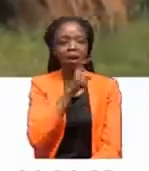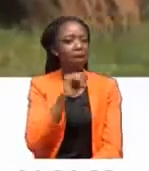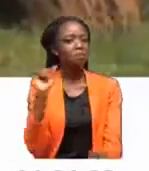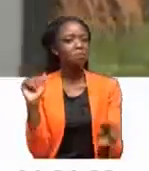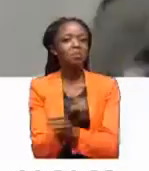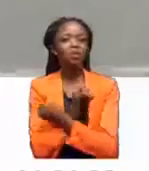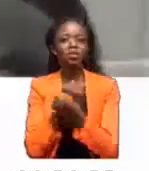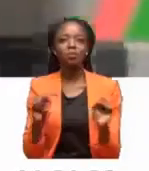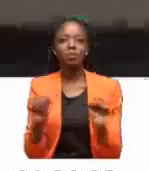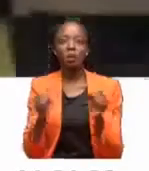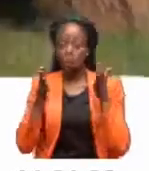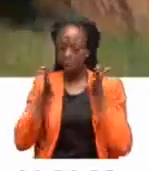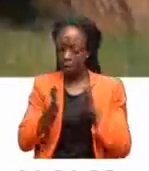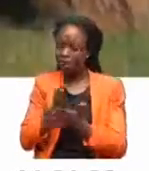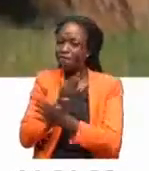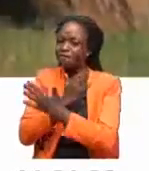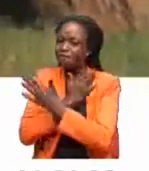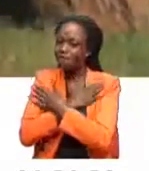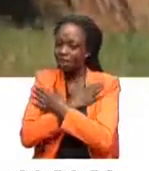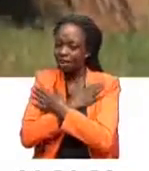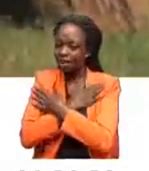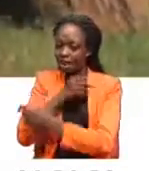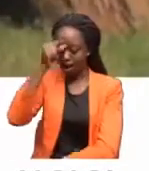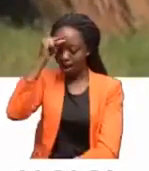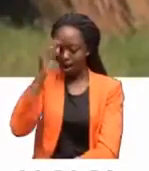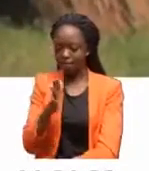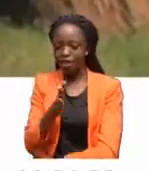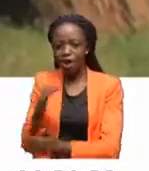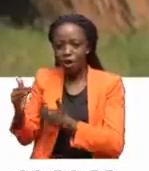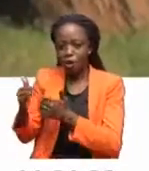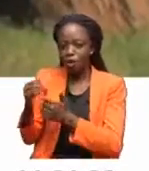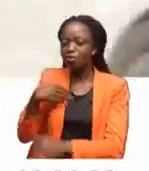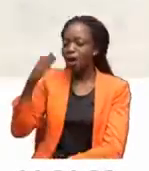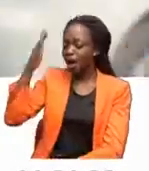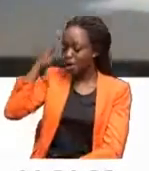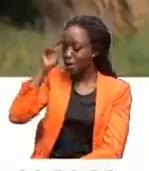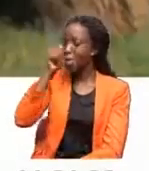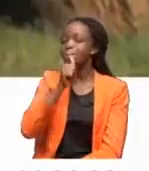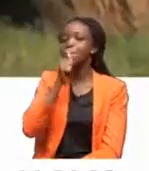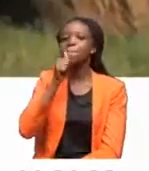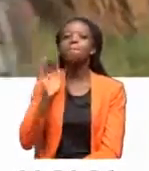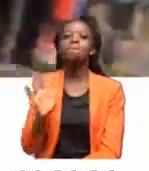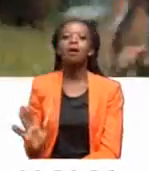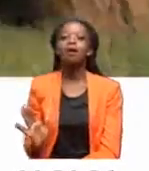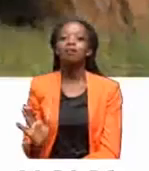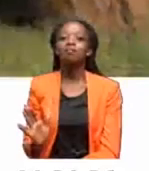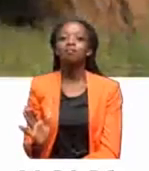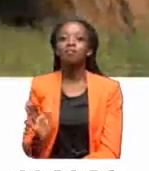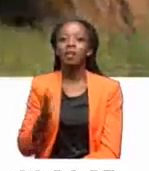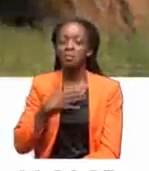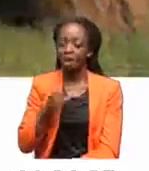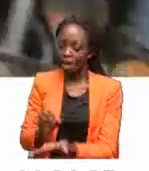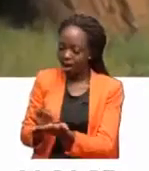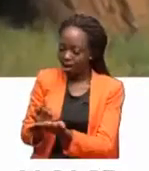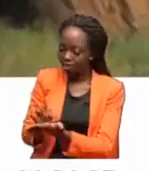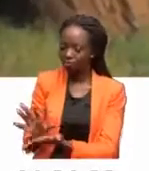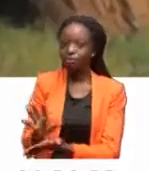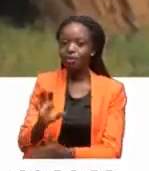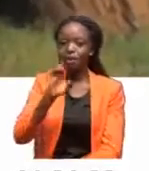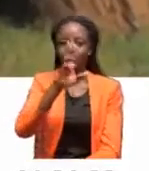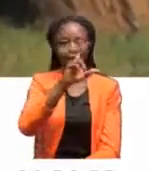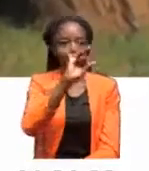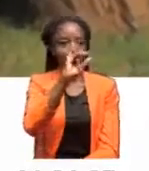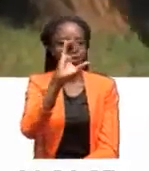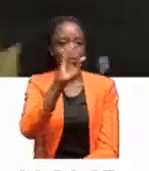ndio rafiki ya Khaemba wa ndani sana. Mimi ndio najua siri ya Khaemba sana. Sasa mimi impeachment yangu na Eric Mwangale ni